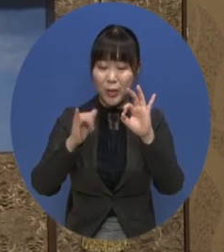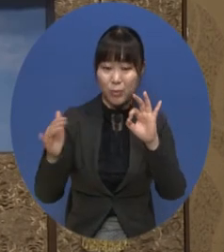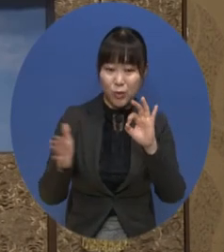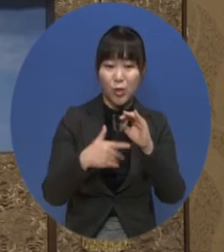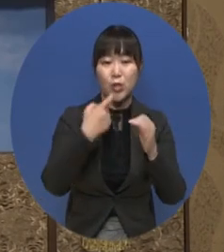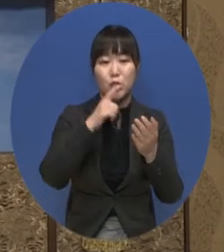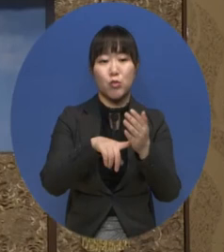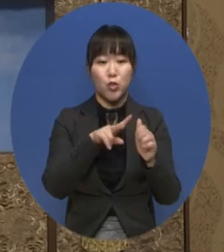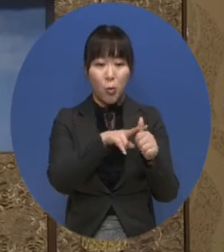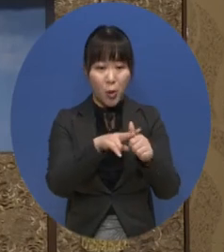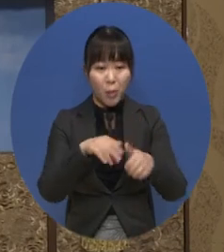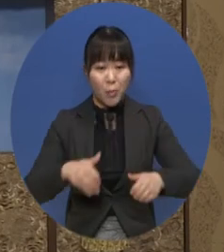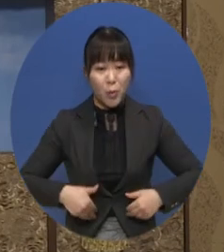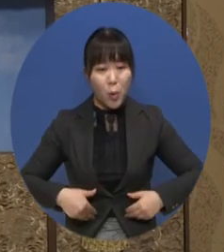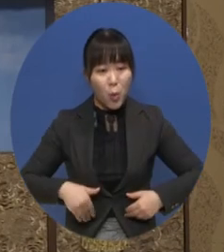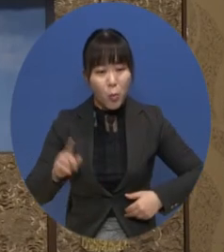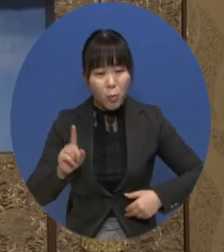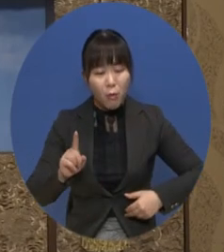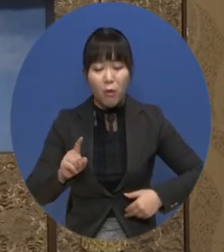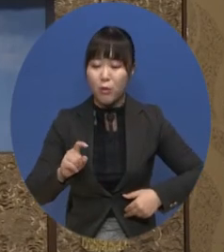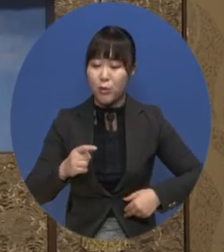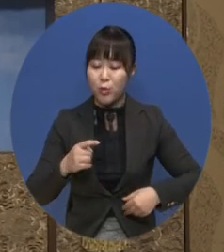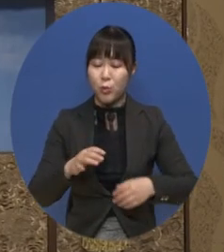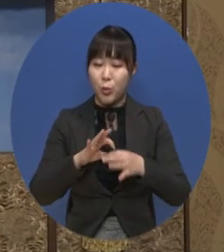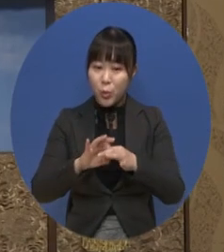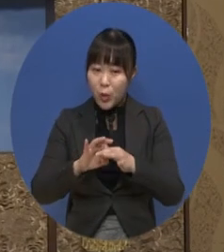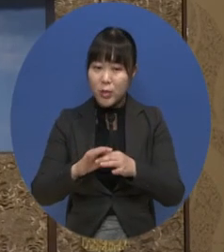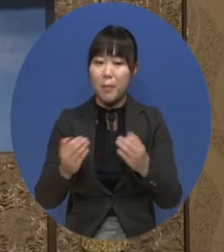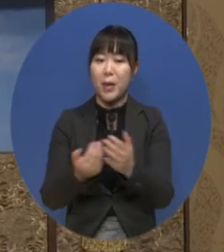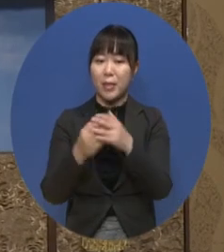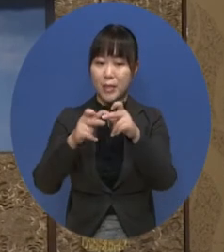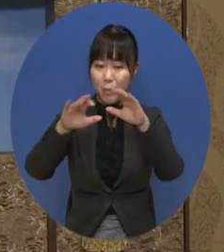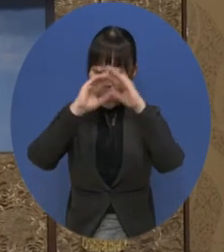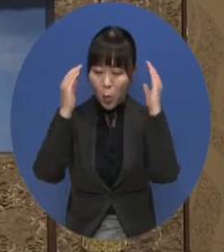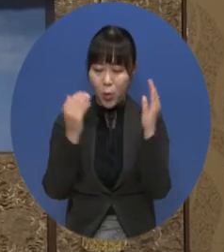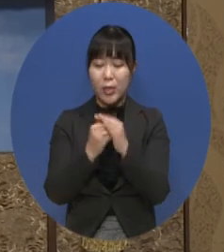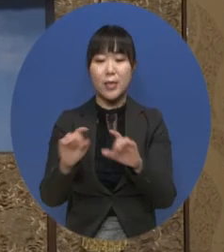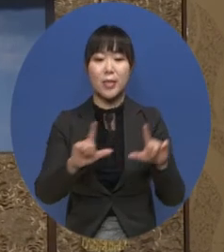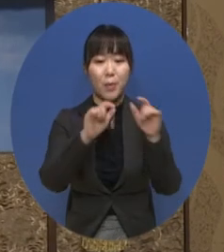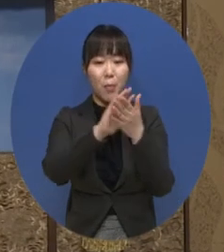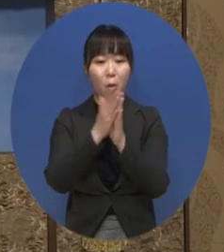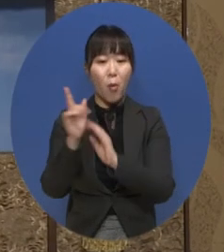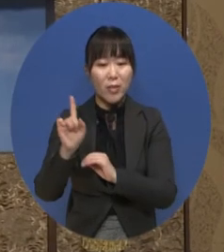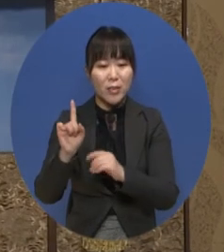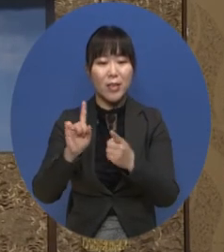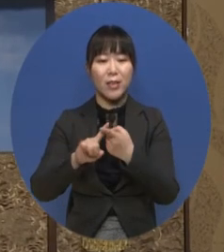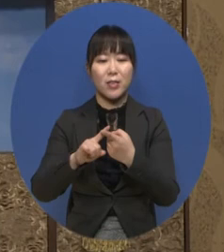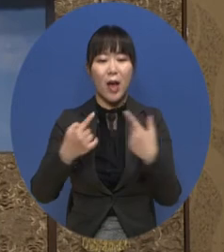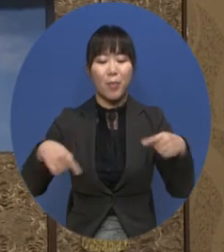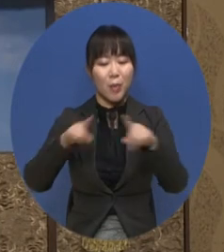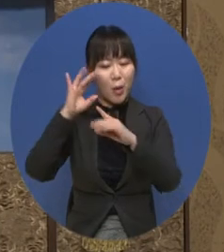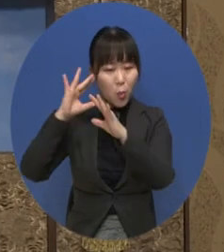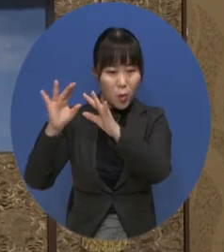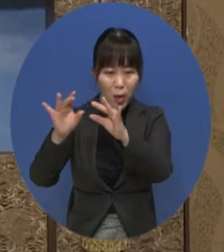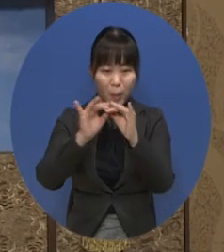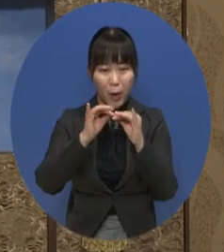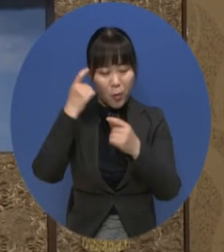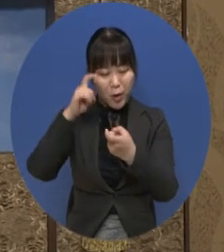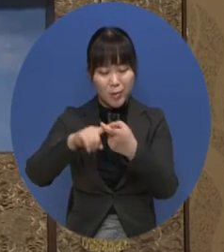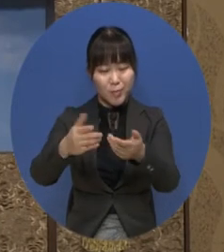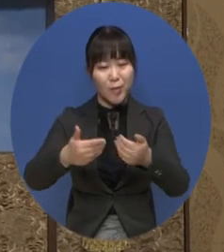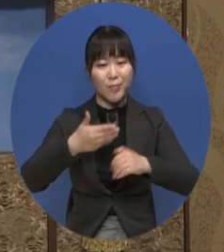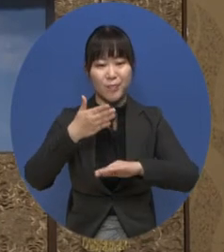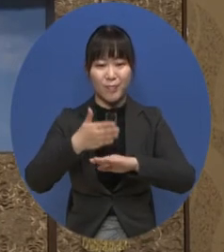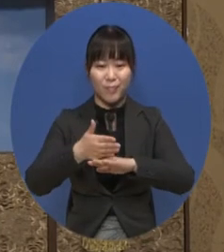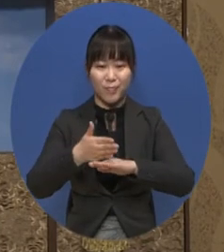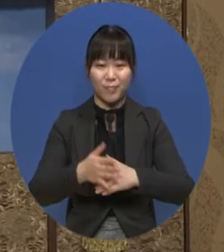이 쉬운 정보가 왜 필요한지, 그리고 쉬운 정보를 통해 발달장애인 모두의 삶이 어떻게 달라지는지 함께 공감하고 관심